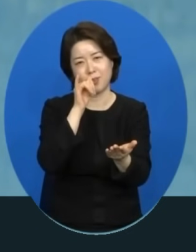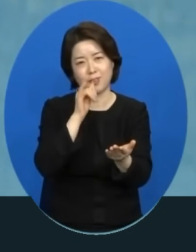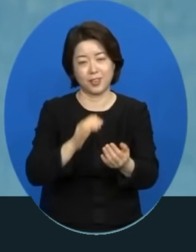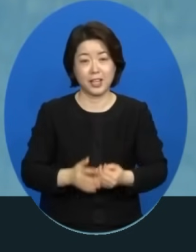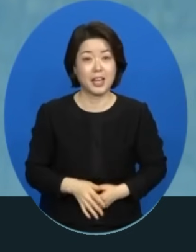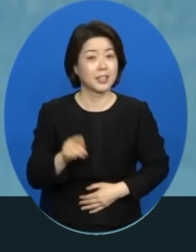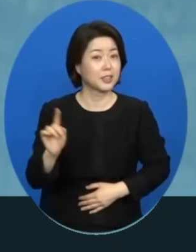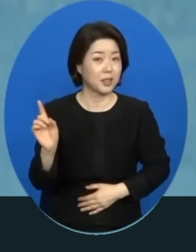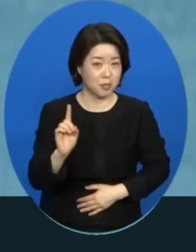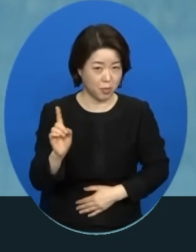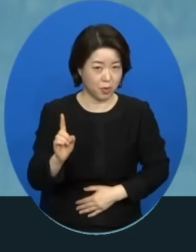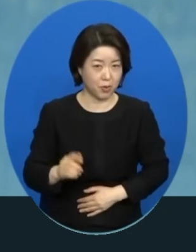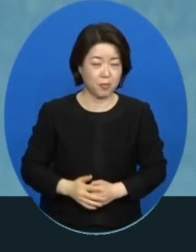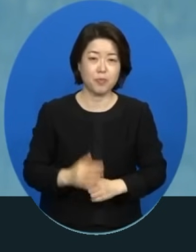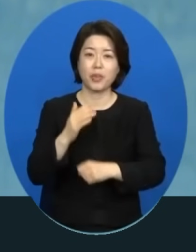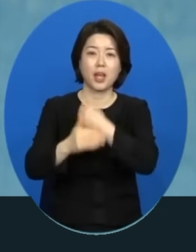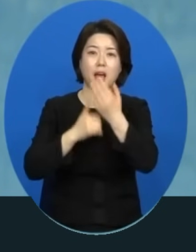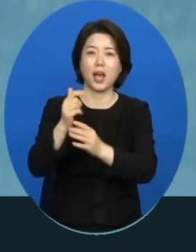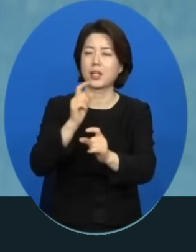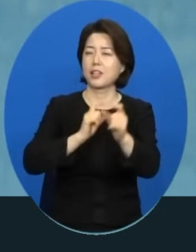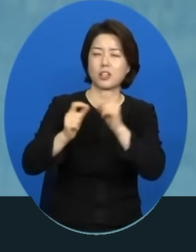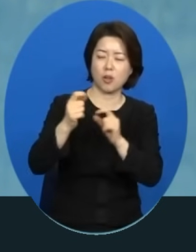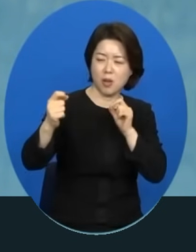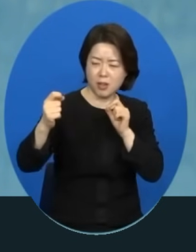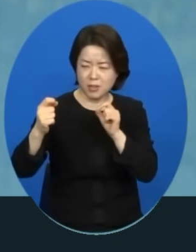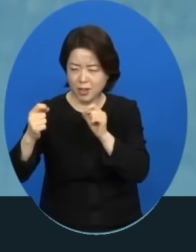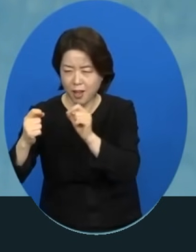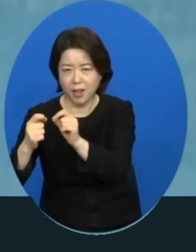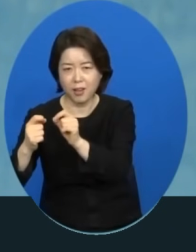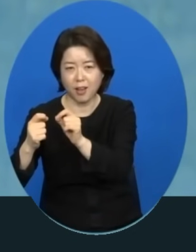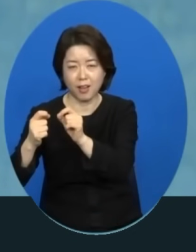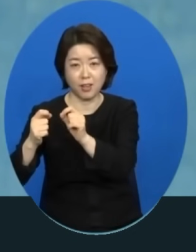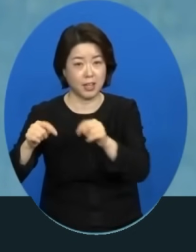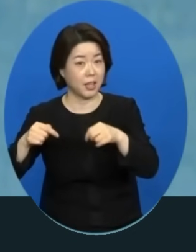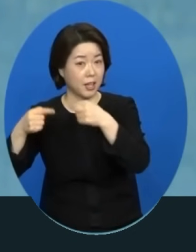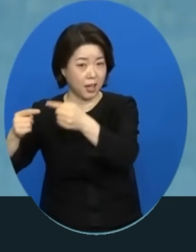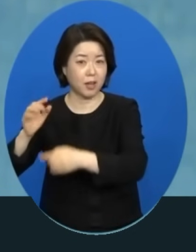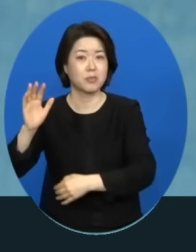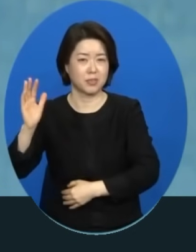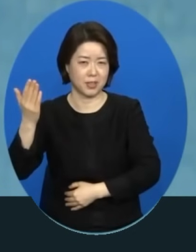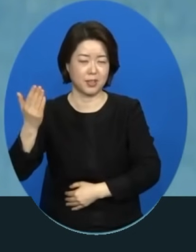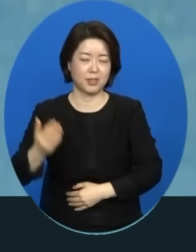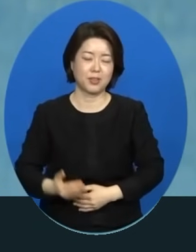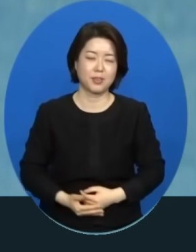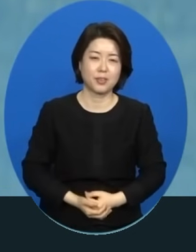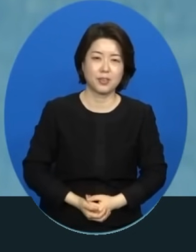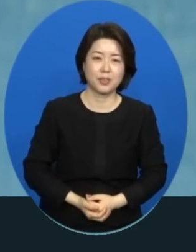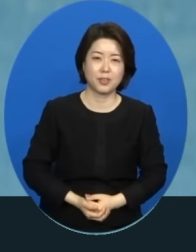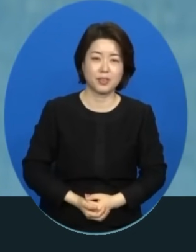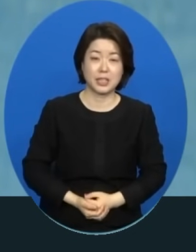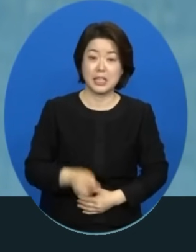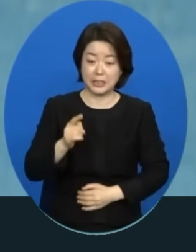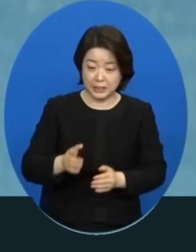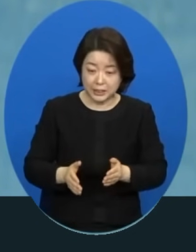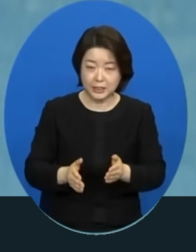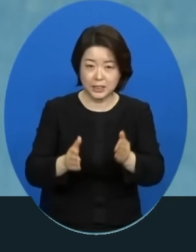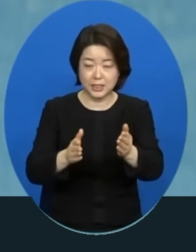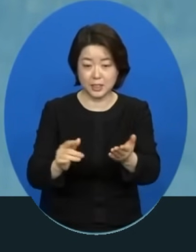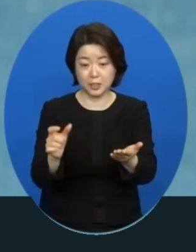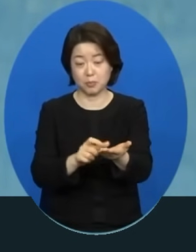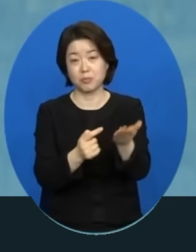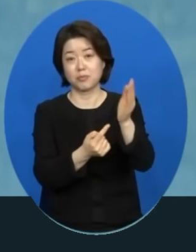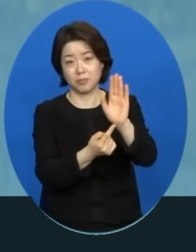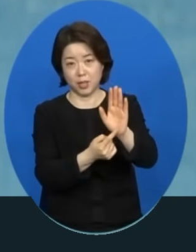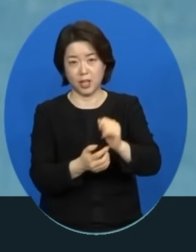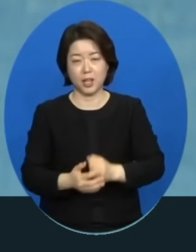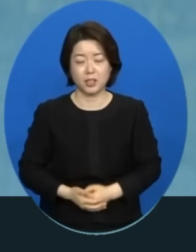그게 뭐냐면 하나님께 더 가까이 가면 된다라고 말씀을 하는 거예요. 그 길이 제시되어 있는데